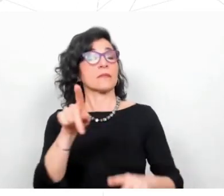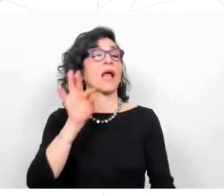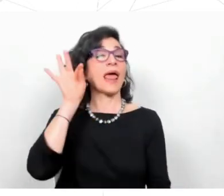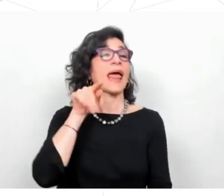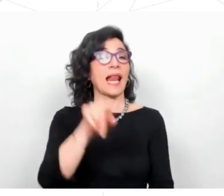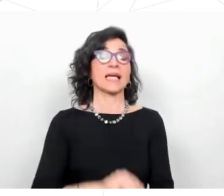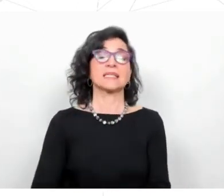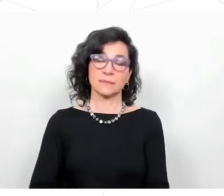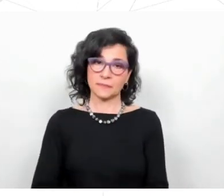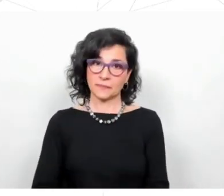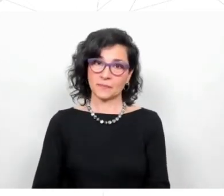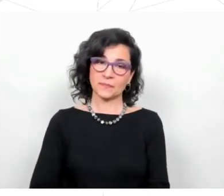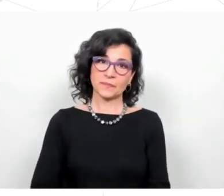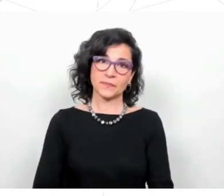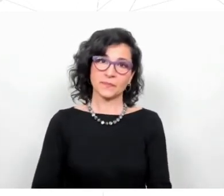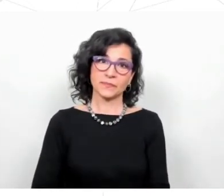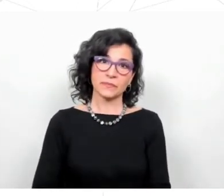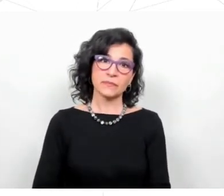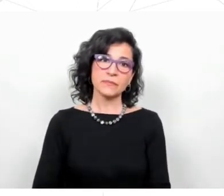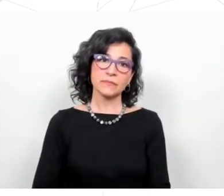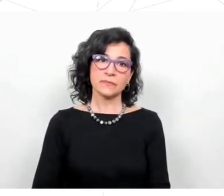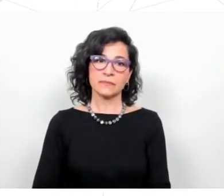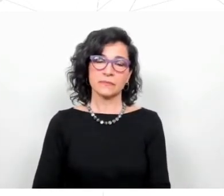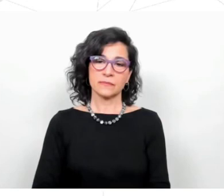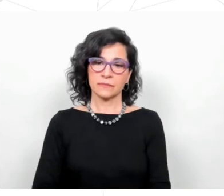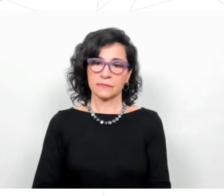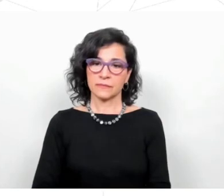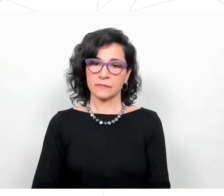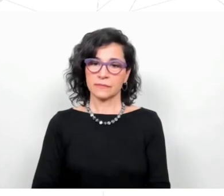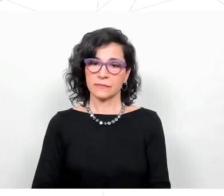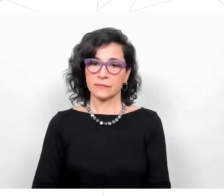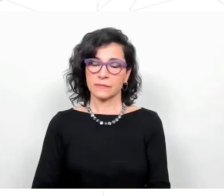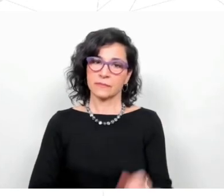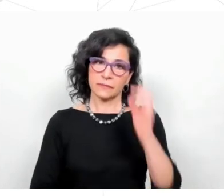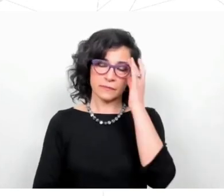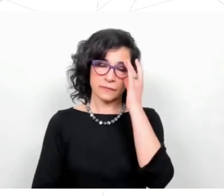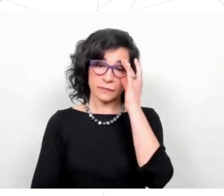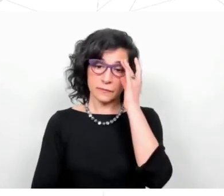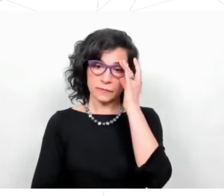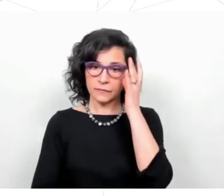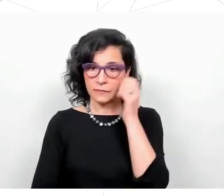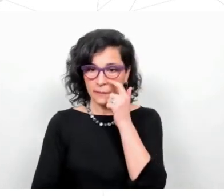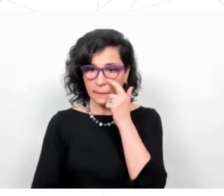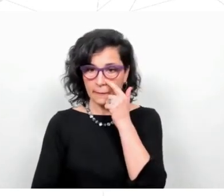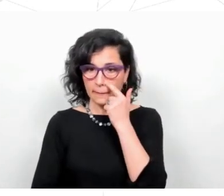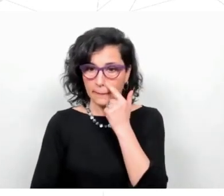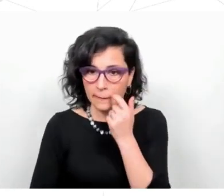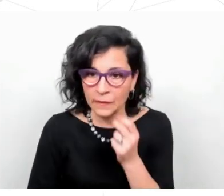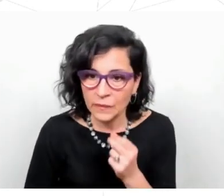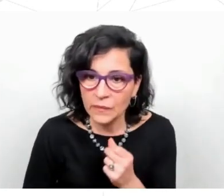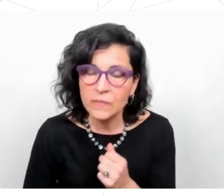Miller if he is in online. There is a little story behind